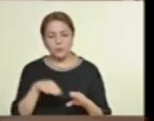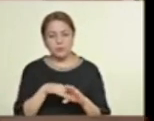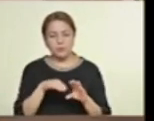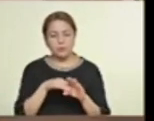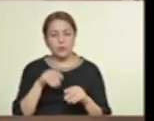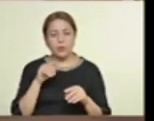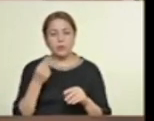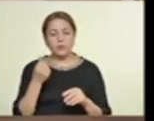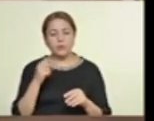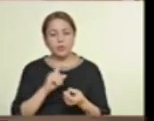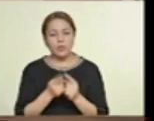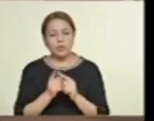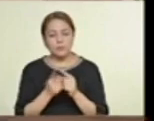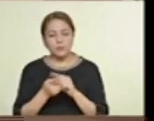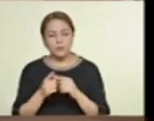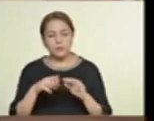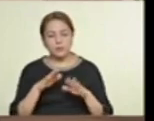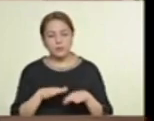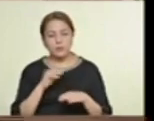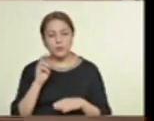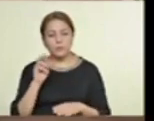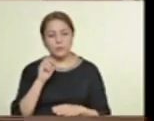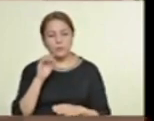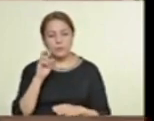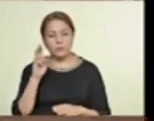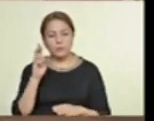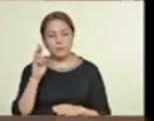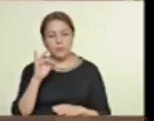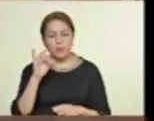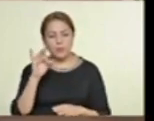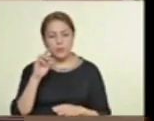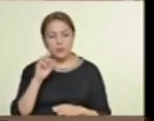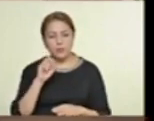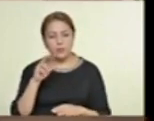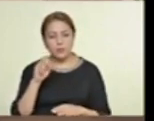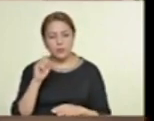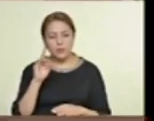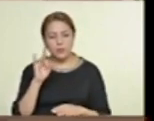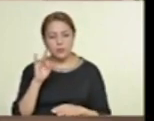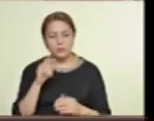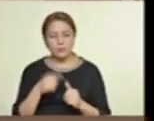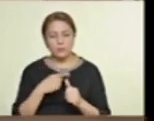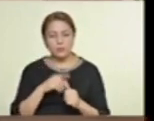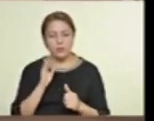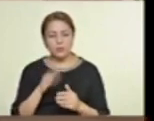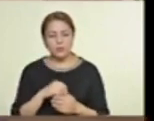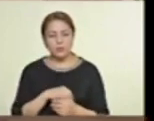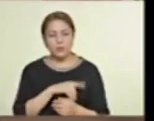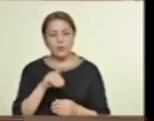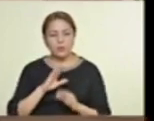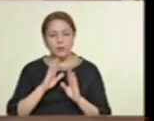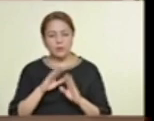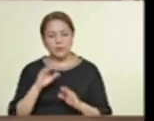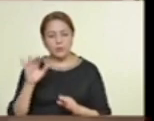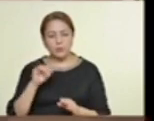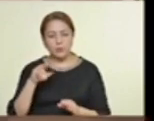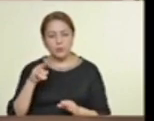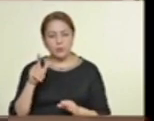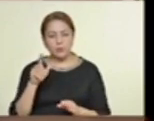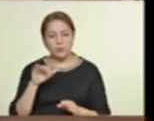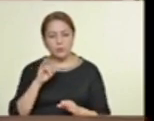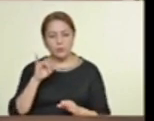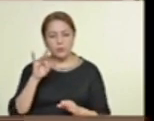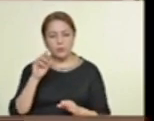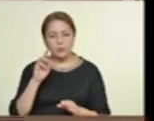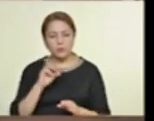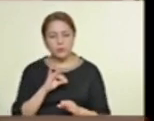joylar bular birjalar hisoblanar ekan. Birjalar nafaqat, demak, ulgurji bozor